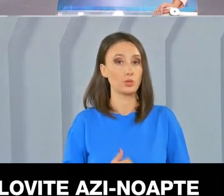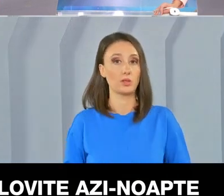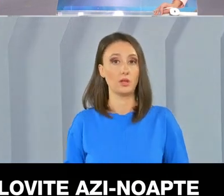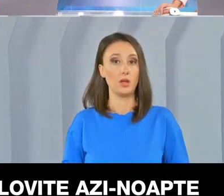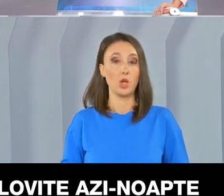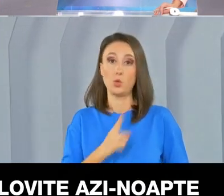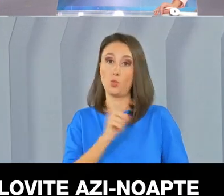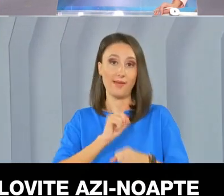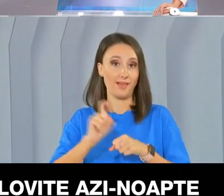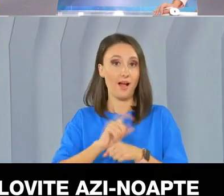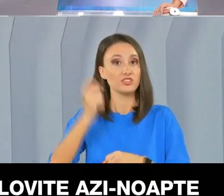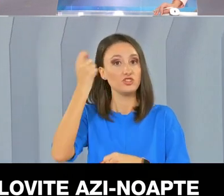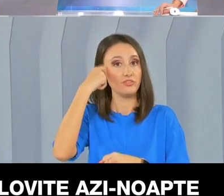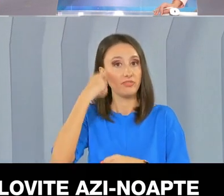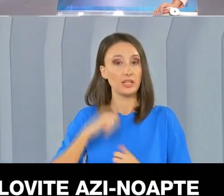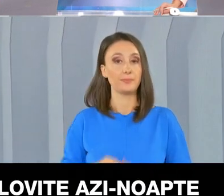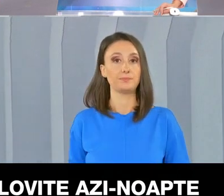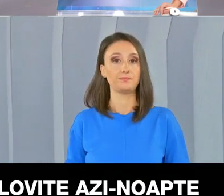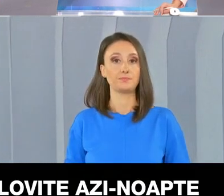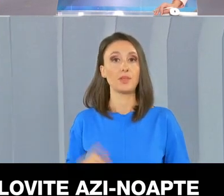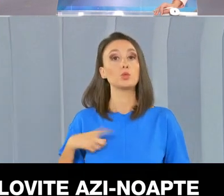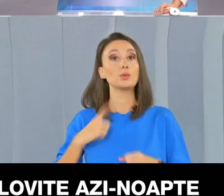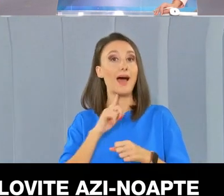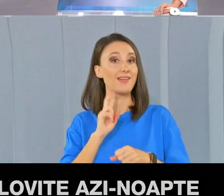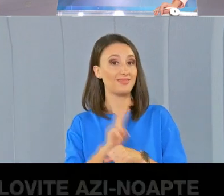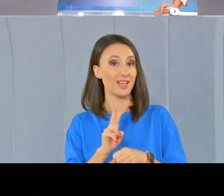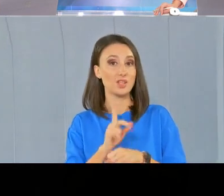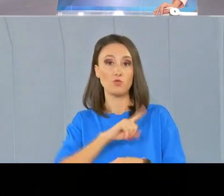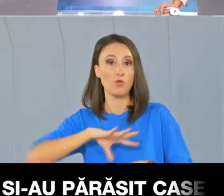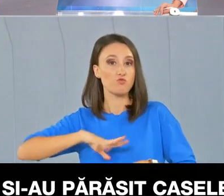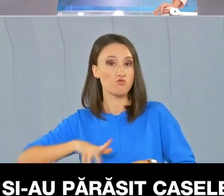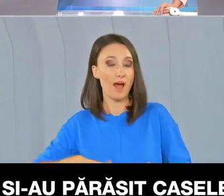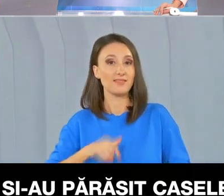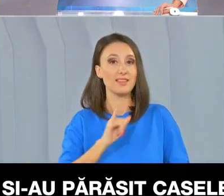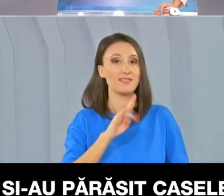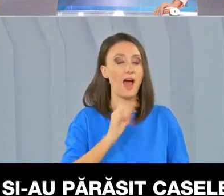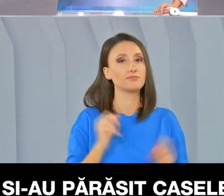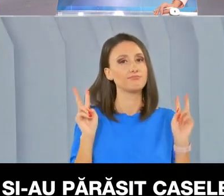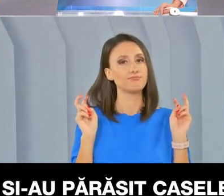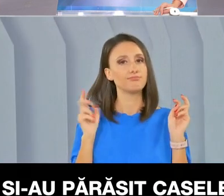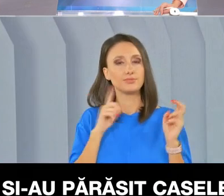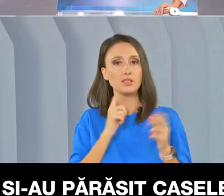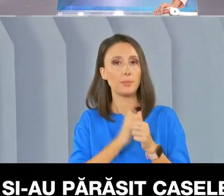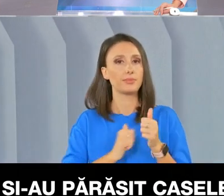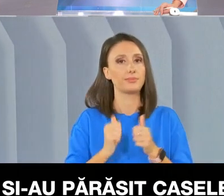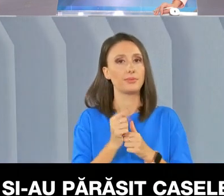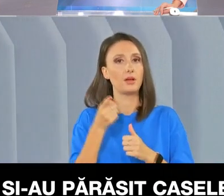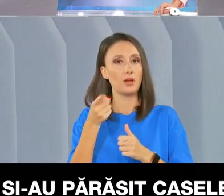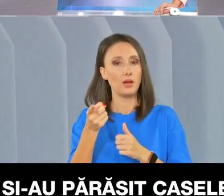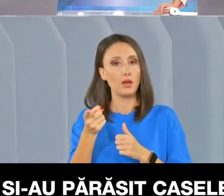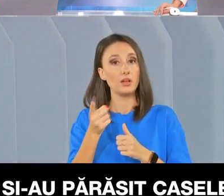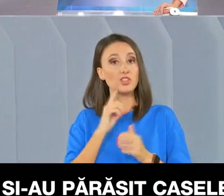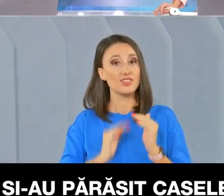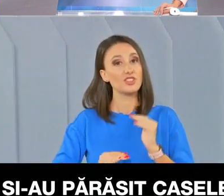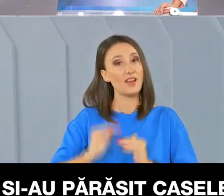atacați civilii. Dar sunt atenți că această cauză palestiniană să nu fie furată de Iran. Între ghilimele, Iranul se prevaleze de cauza palestiniană să-și